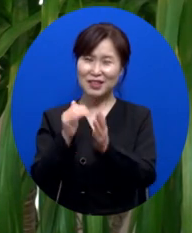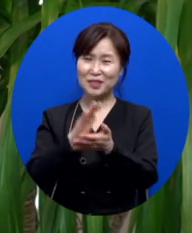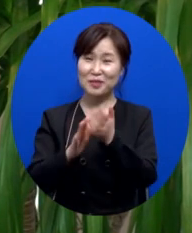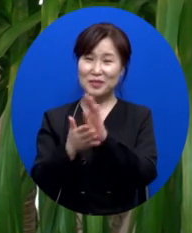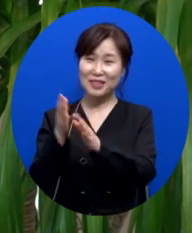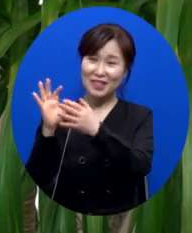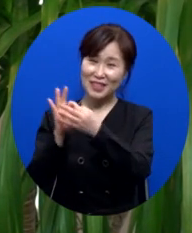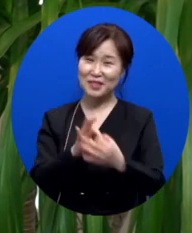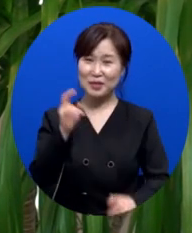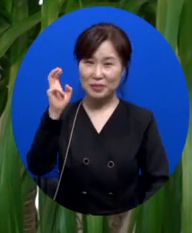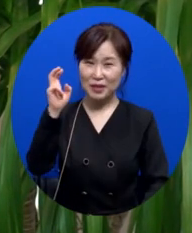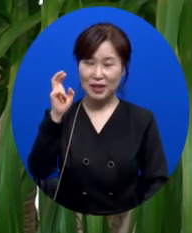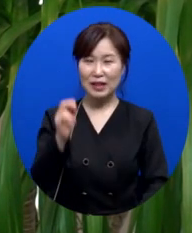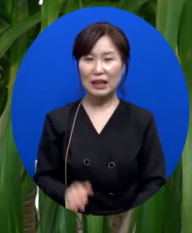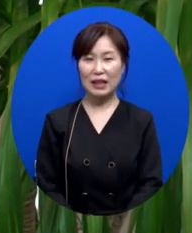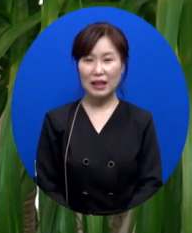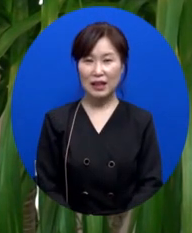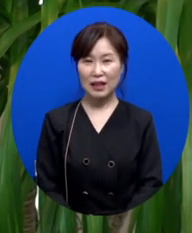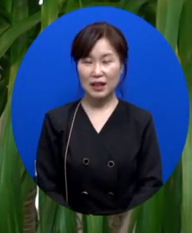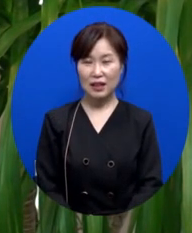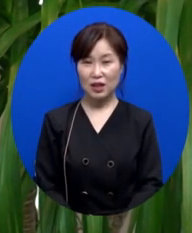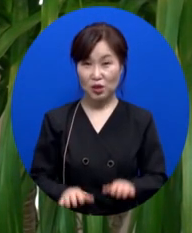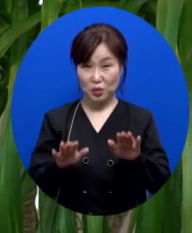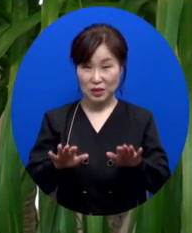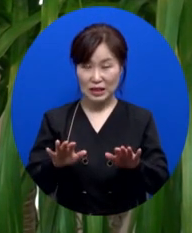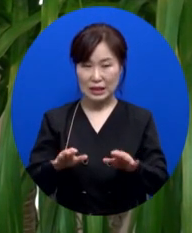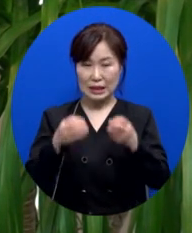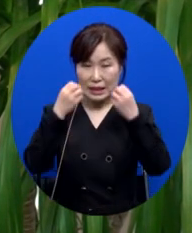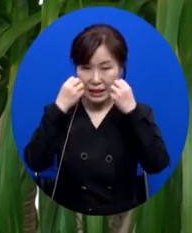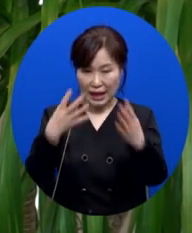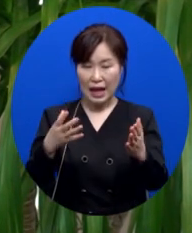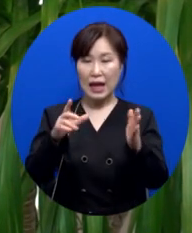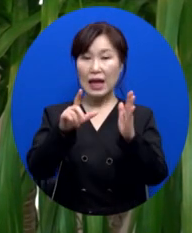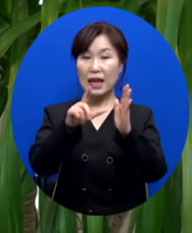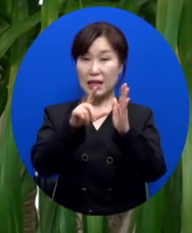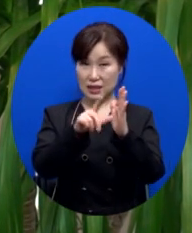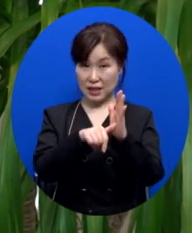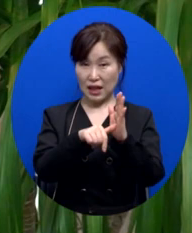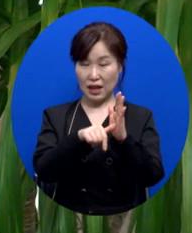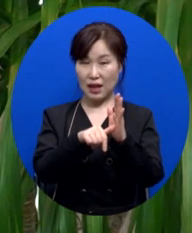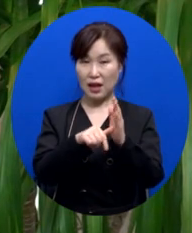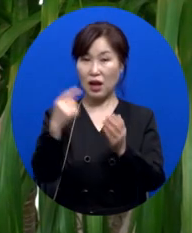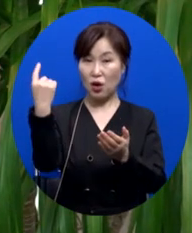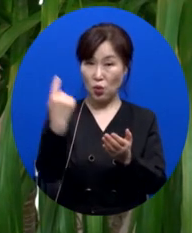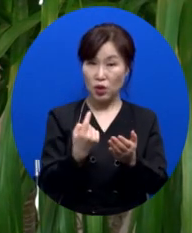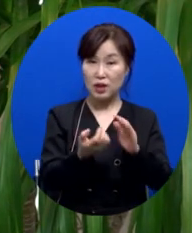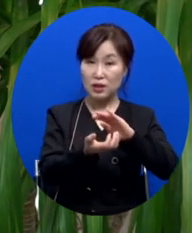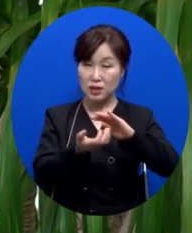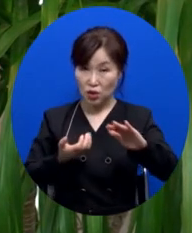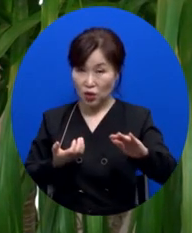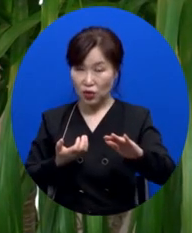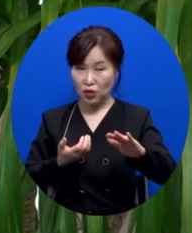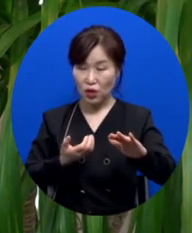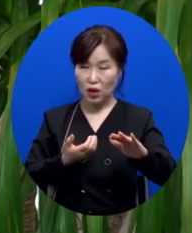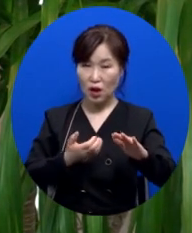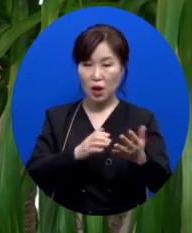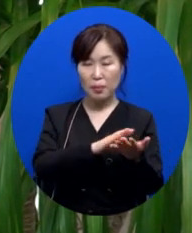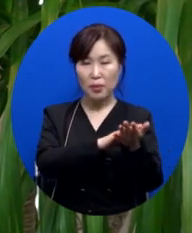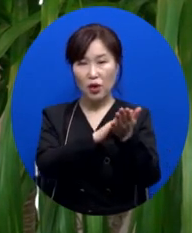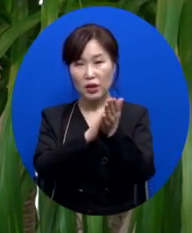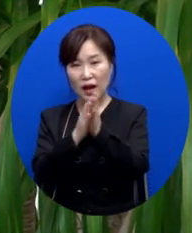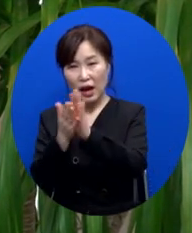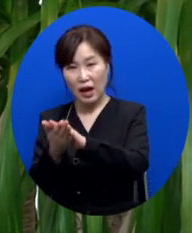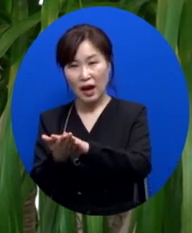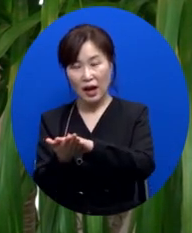그런데 오늘은 이제 새로운 시대가 도래하기 전에 환절기 전환기 뭐 그런 얘기